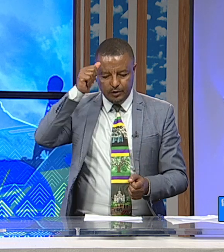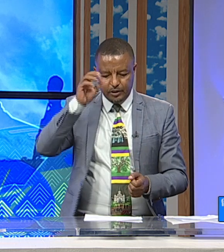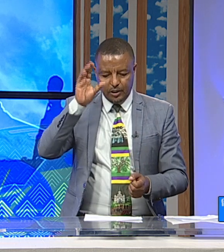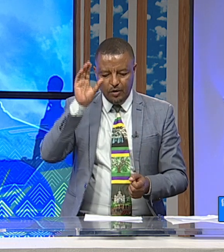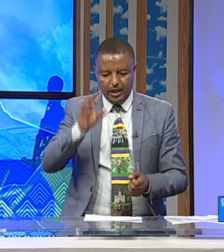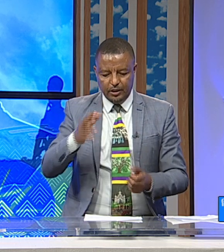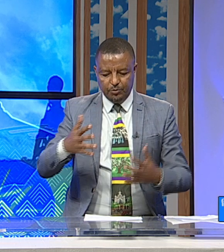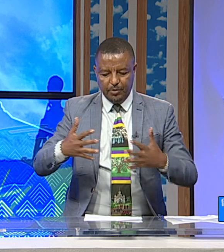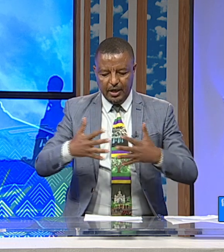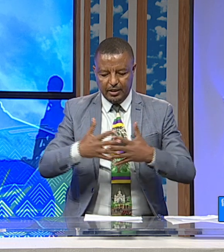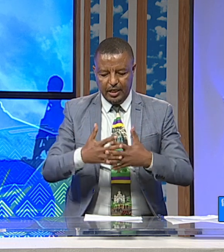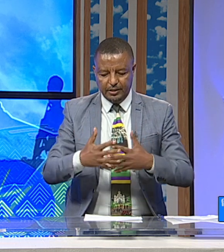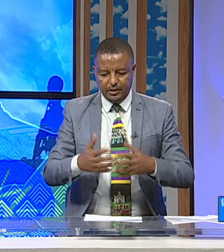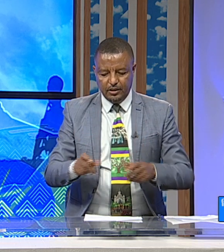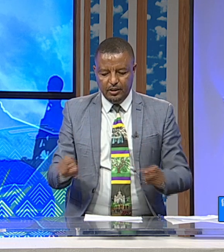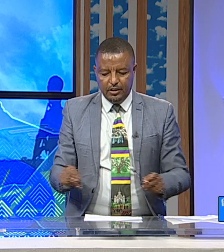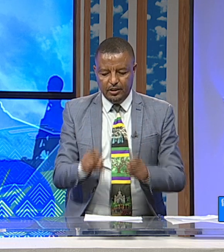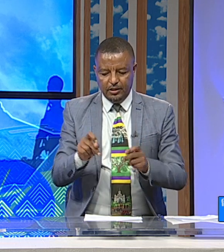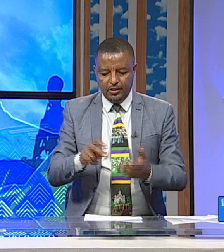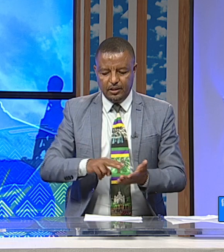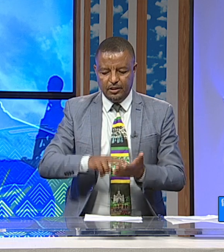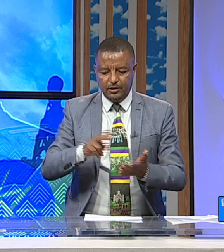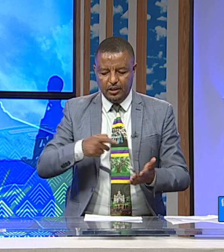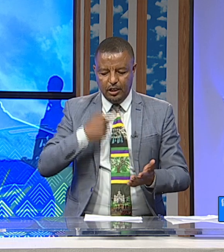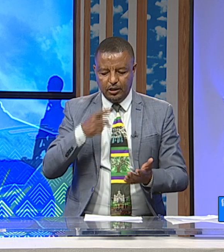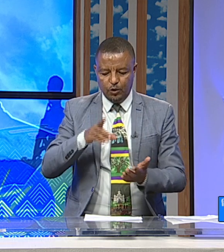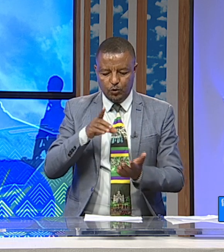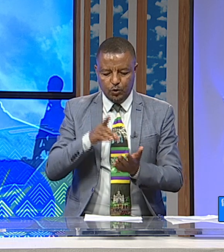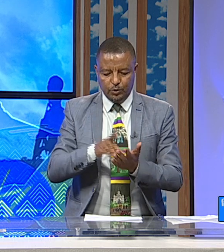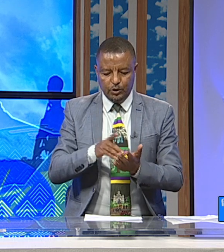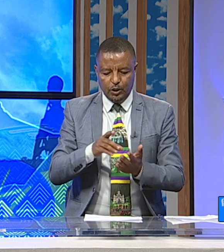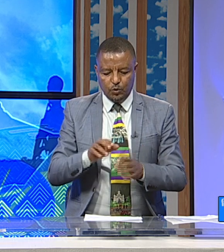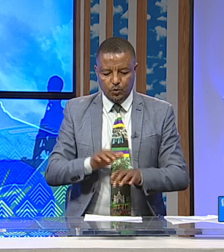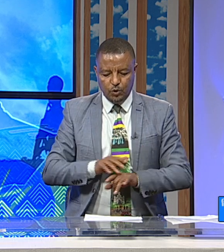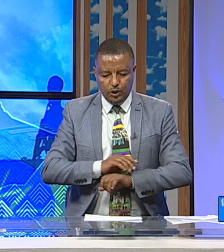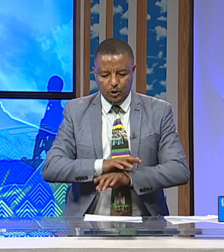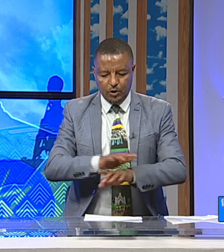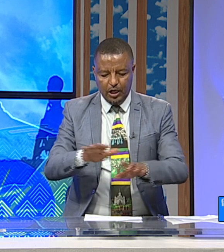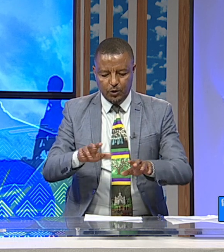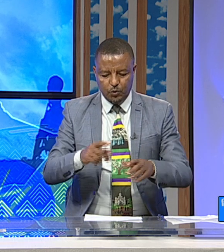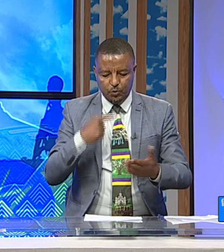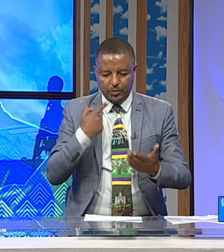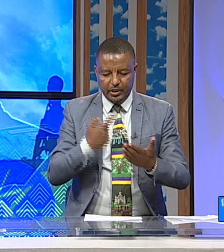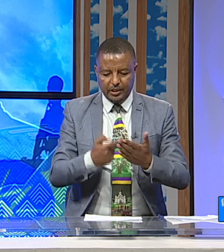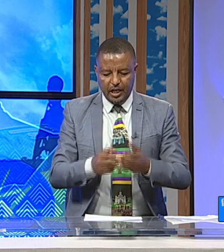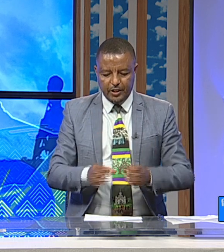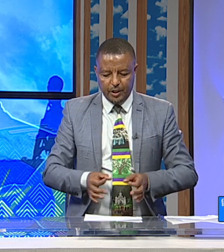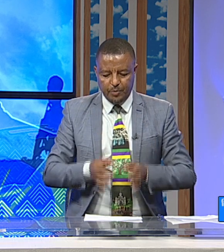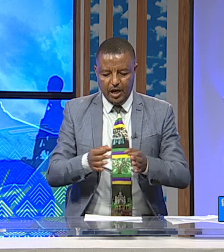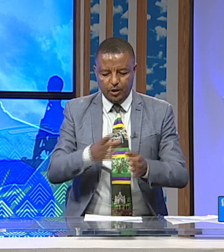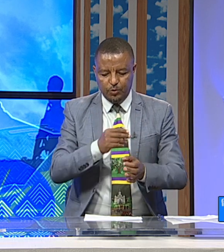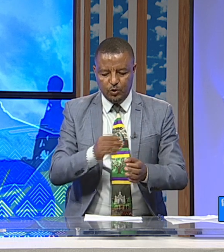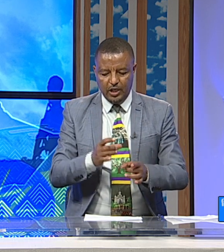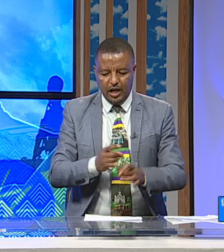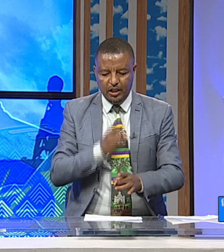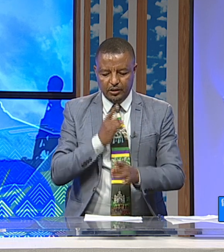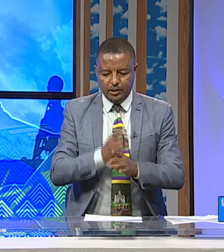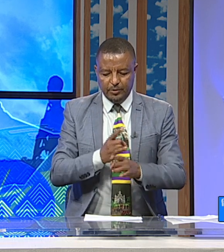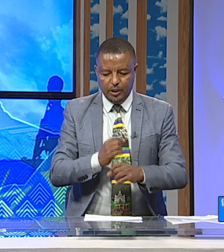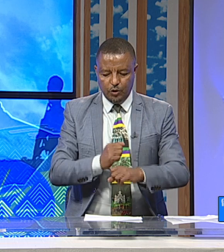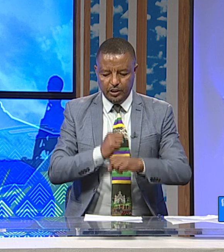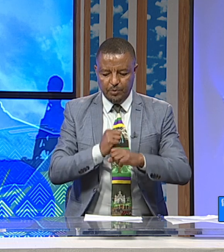ሀብትና የሰው ኃይልን በማቀናጀት ለድል ተነስተናት ያሉ ኮሚሽነሩ ለወራሪው መረጃ